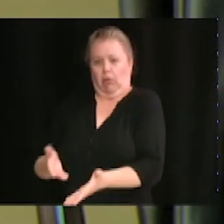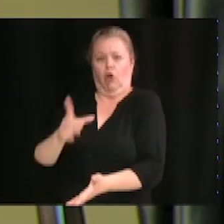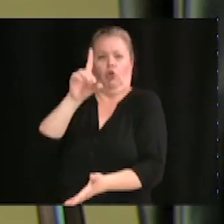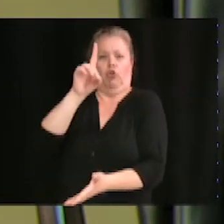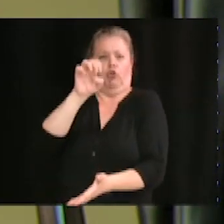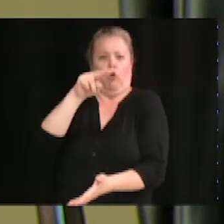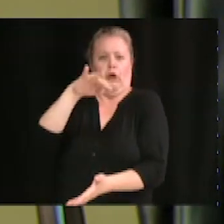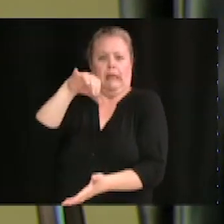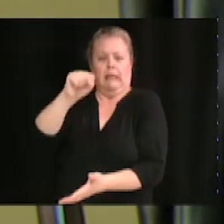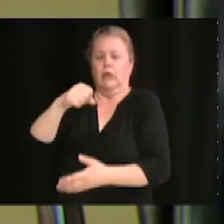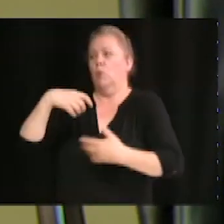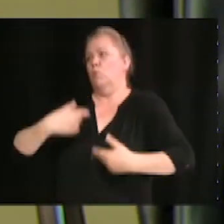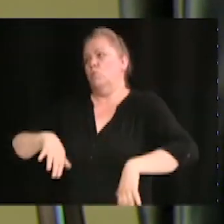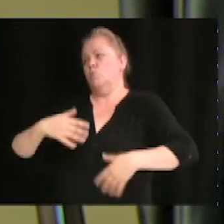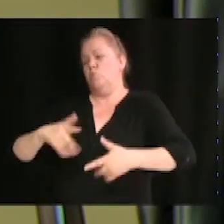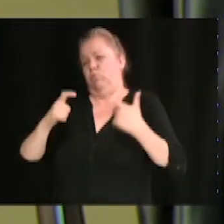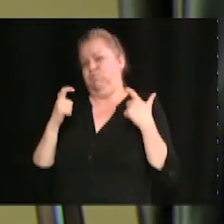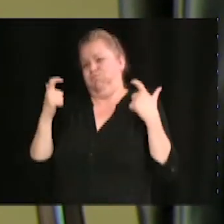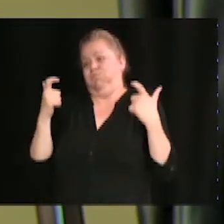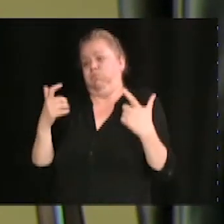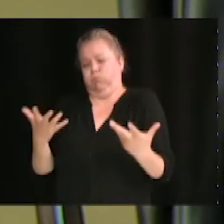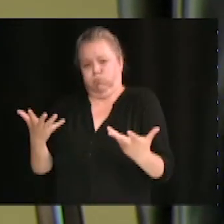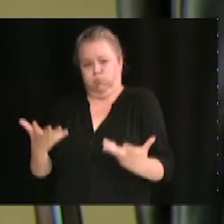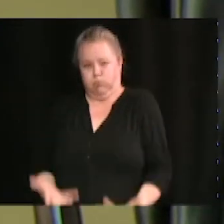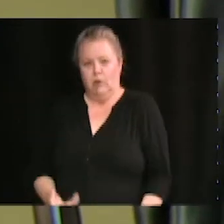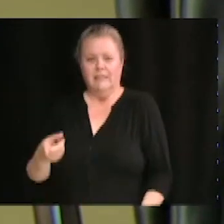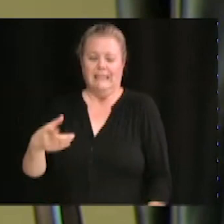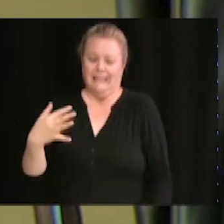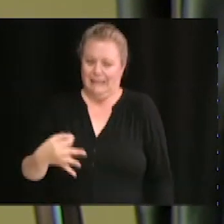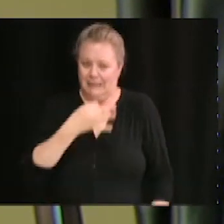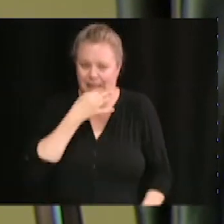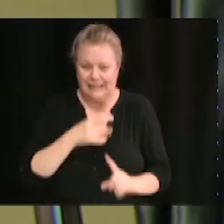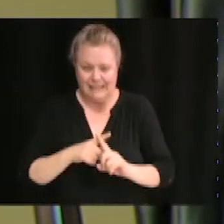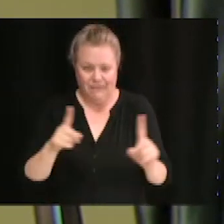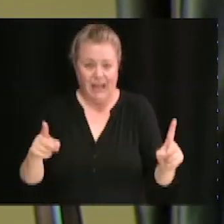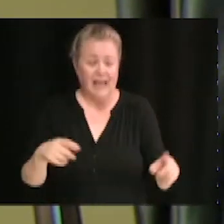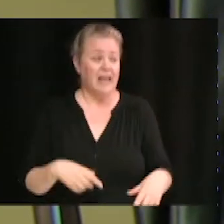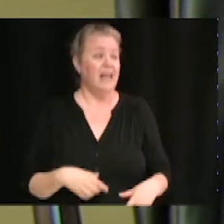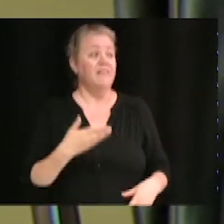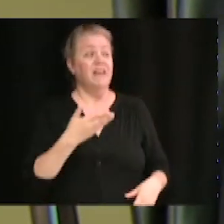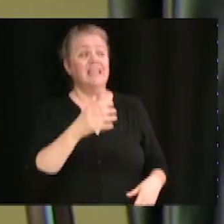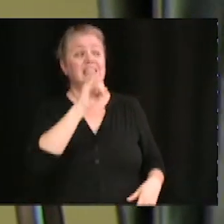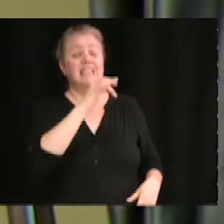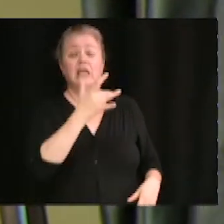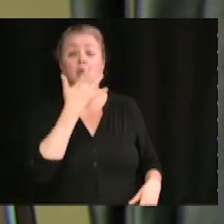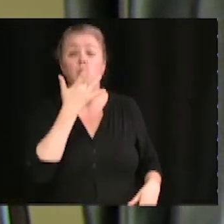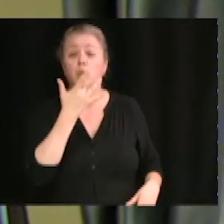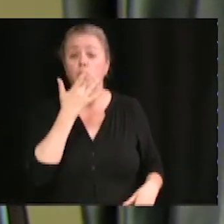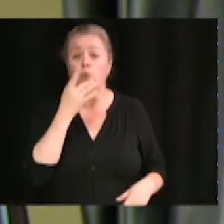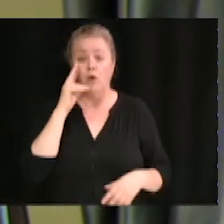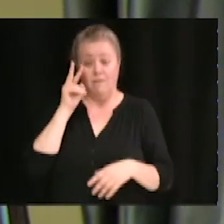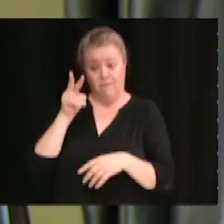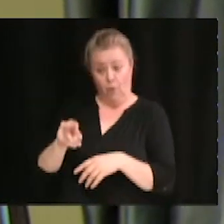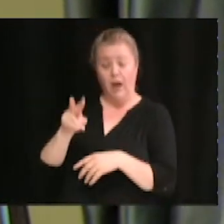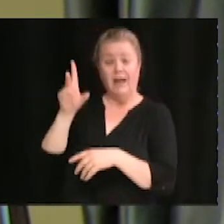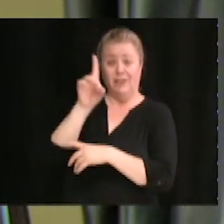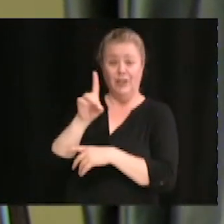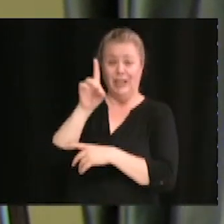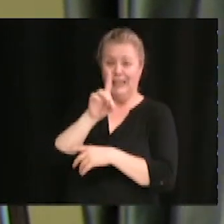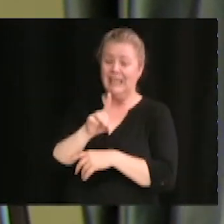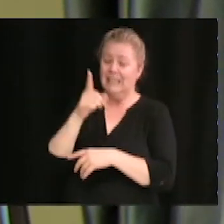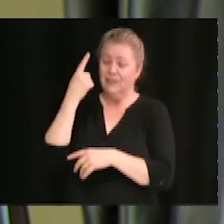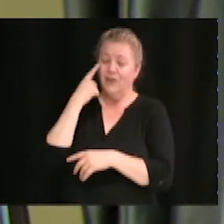Exactement. Ça été tout un exploit. Si vous voulez suivre Denis sur sa page Facebook, vous allez comprendre le personnage. Cet hiver, il a fait de l'escalade. Vous dites, c'est un homme extraordinaire.